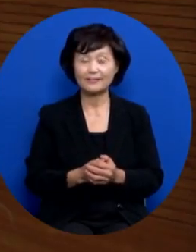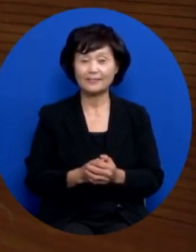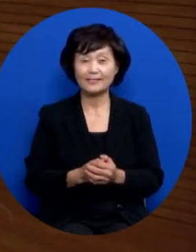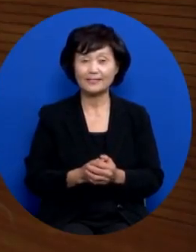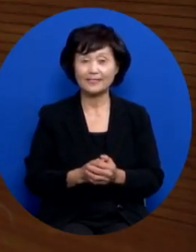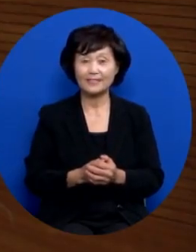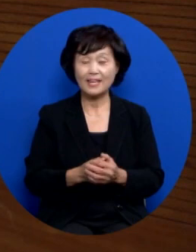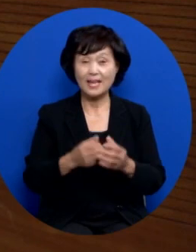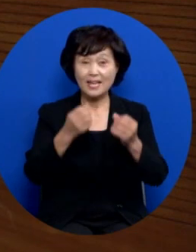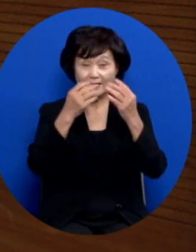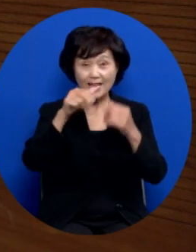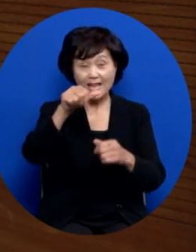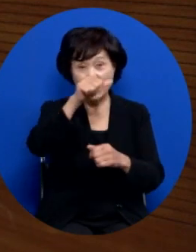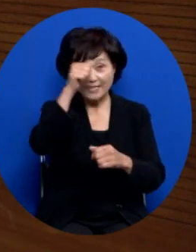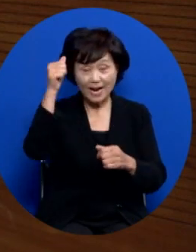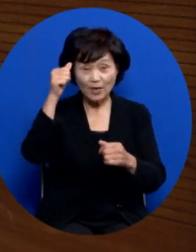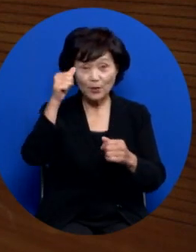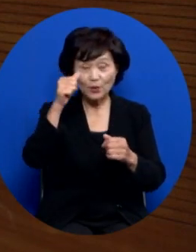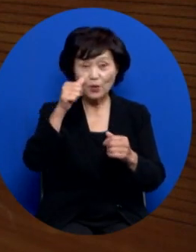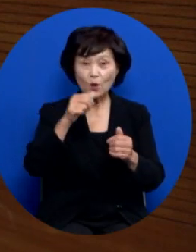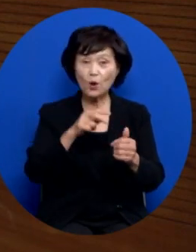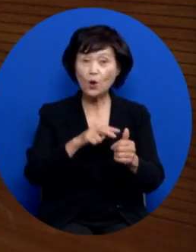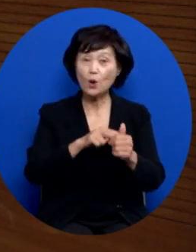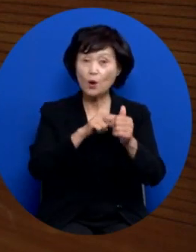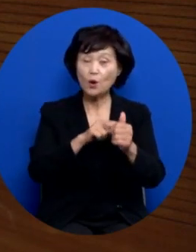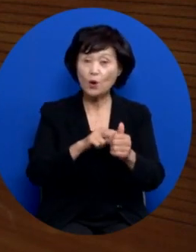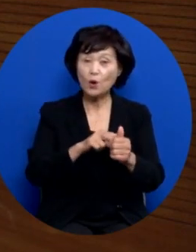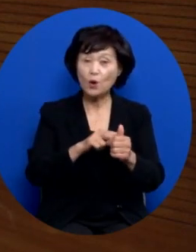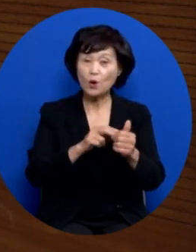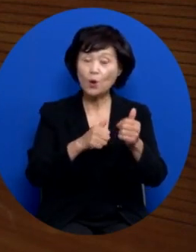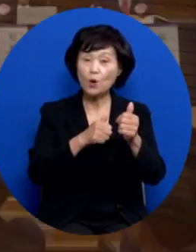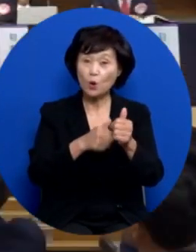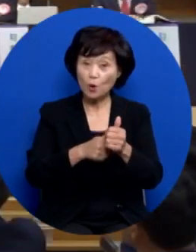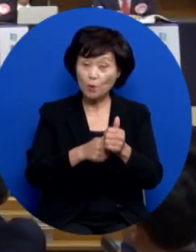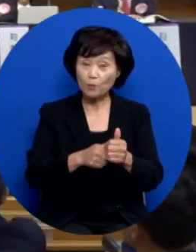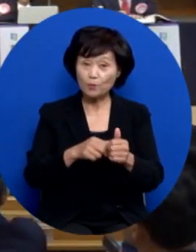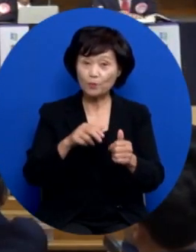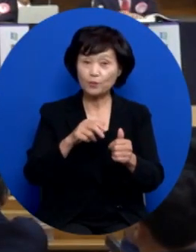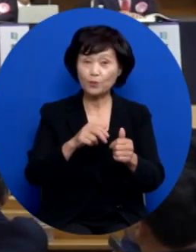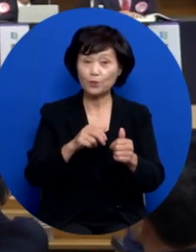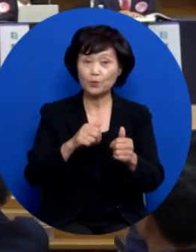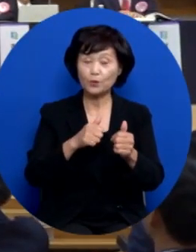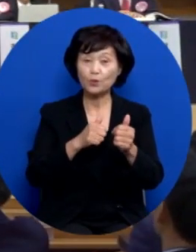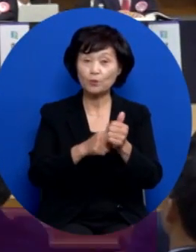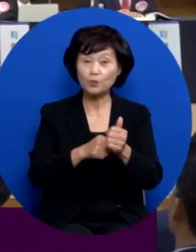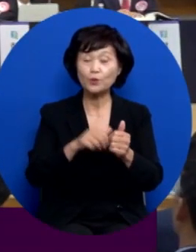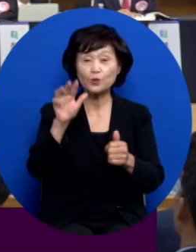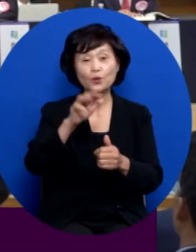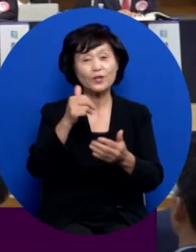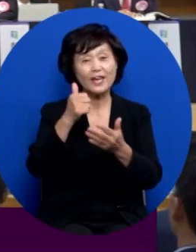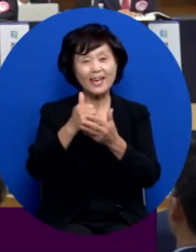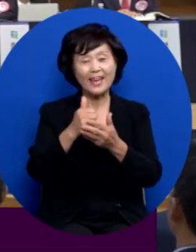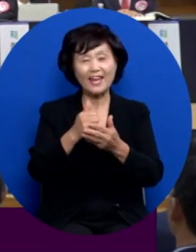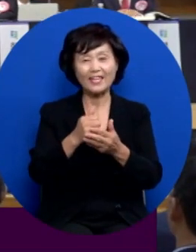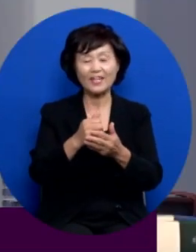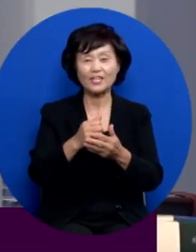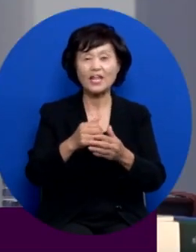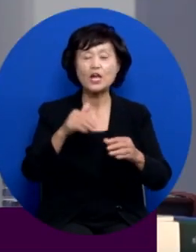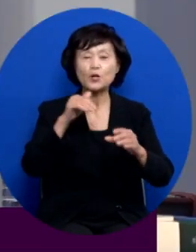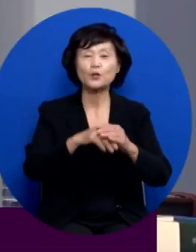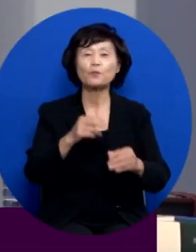네, 신임 장로부총회장은 단독 후보였던 장위 제1교회 김영구 장로가